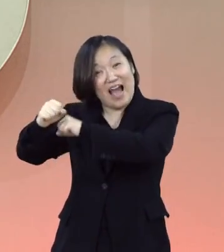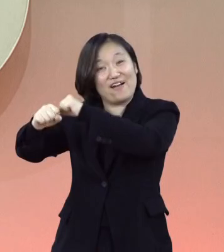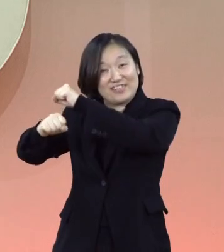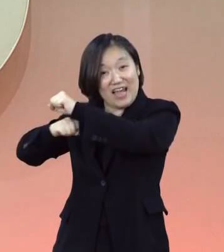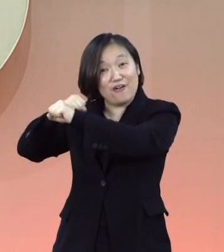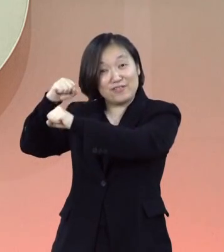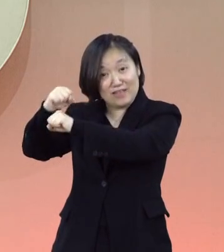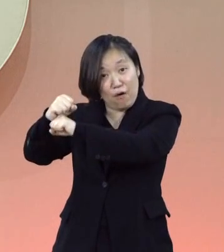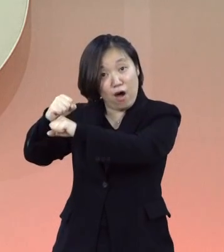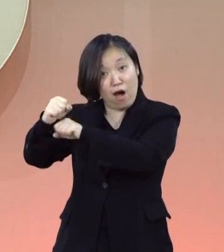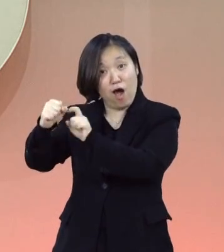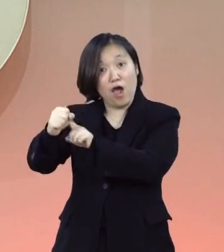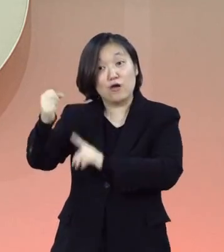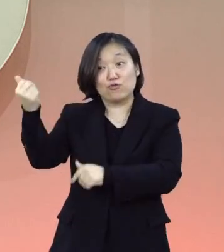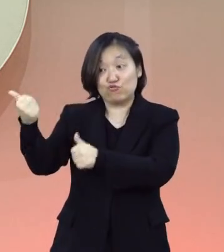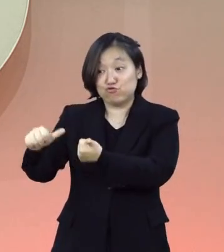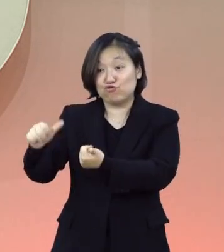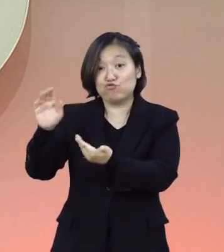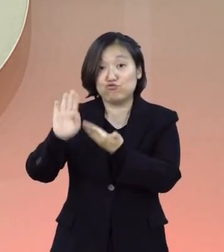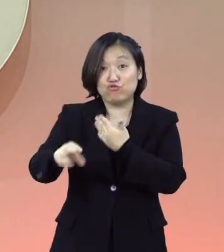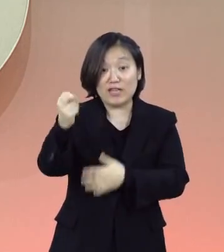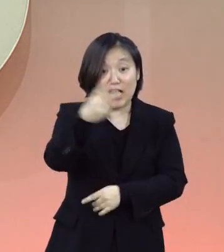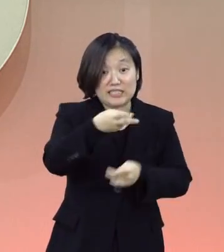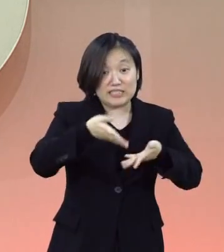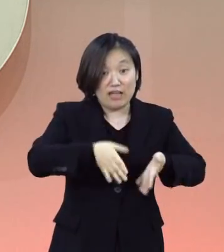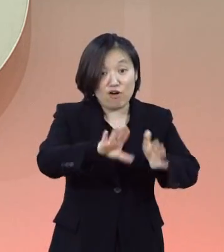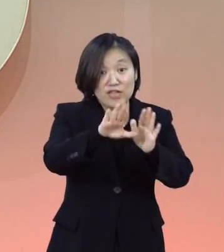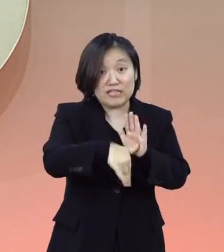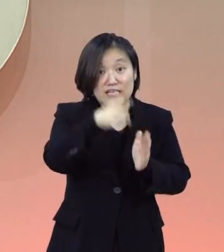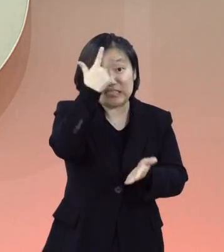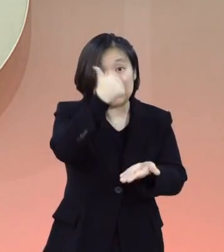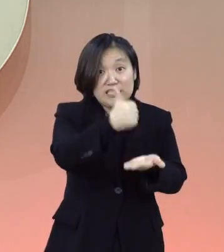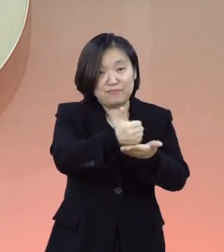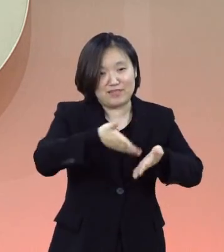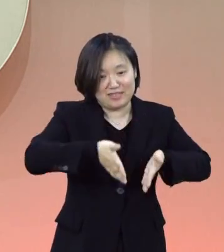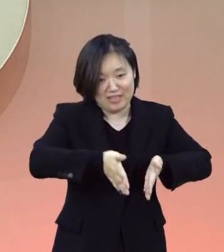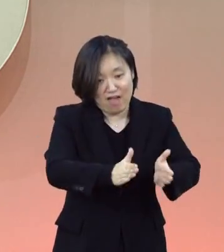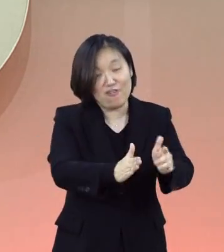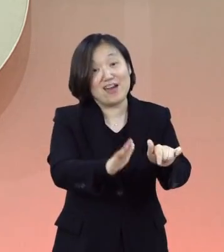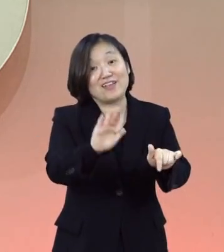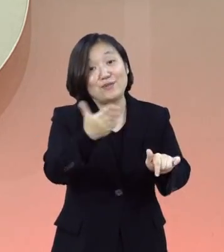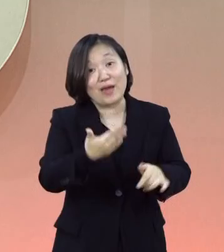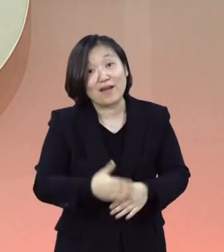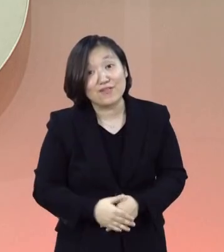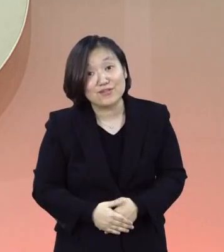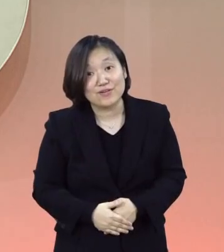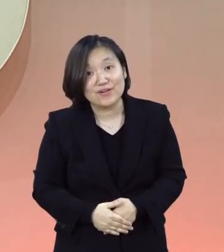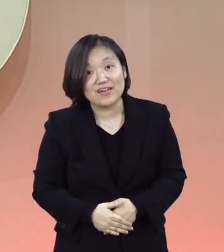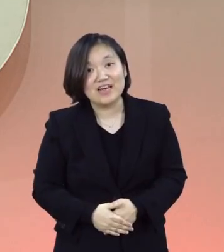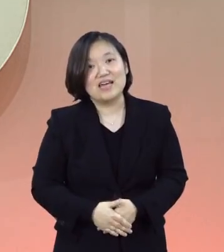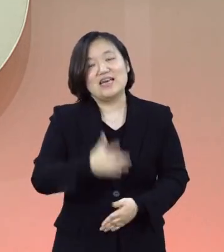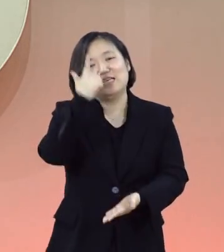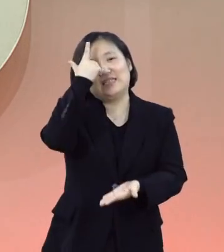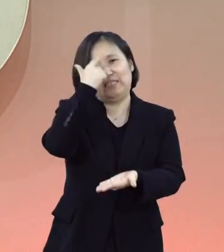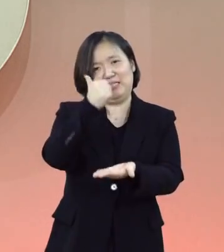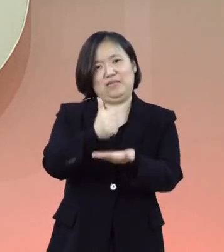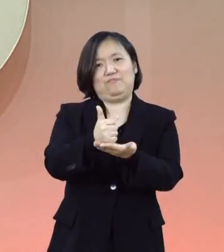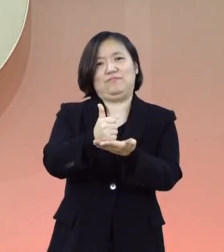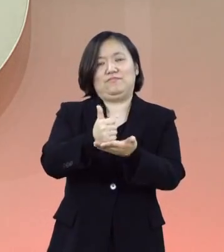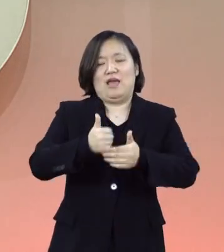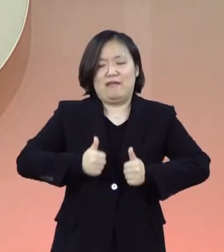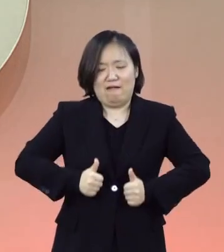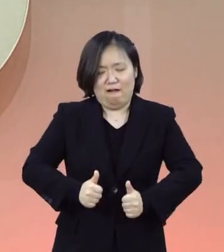몸을 벗고 스님으로 태어나게 되었고 스님으로 태어나 열심히 수행했던